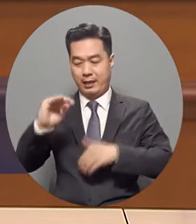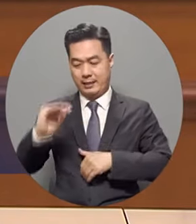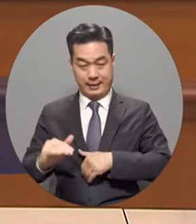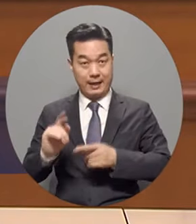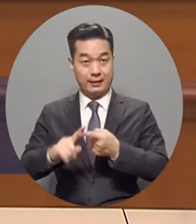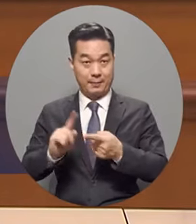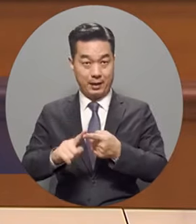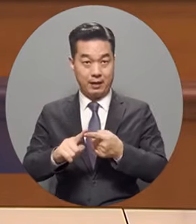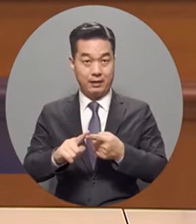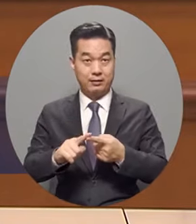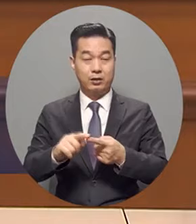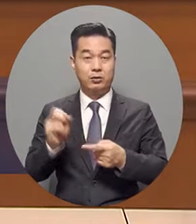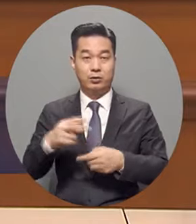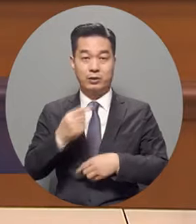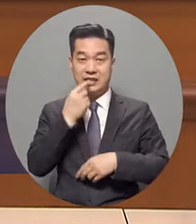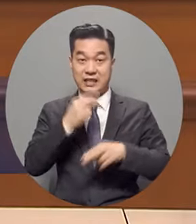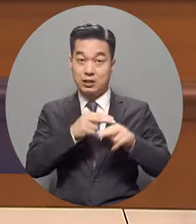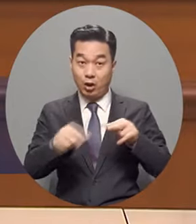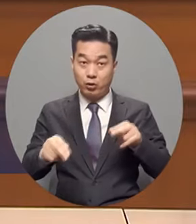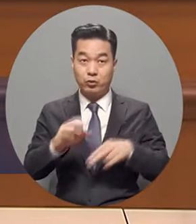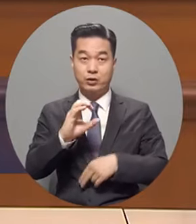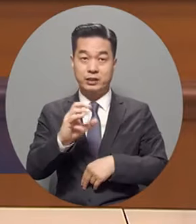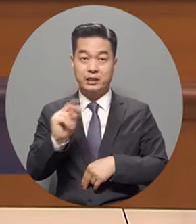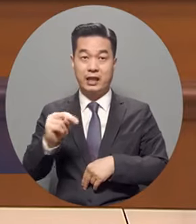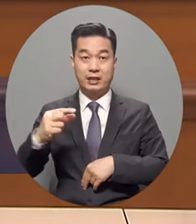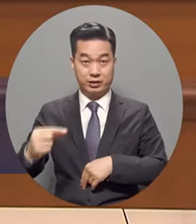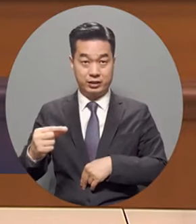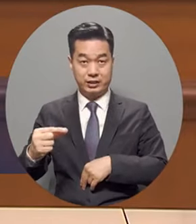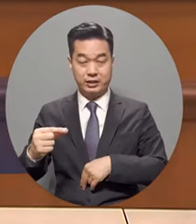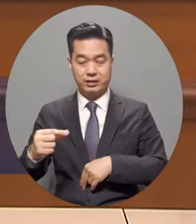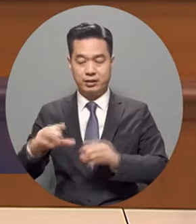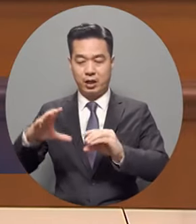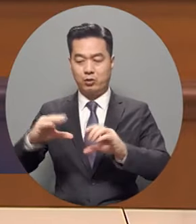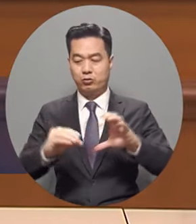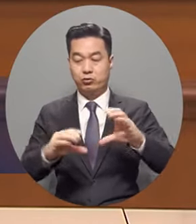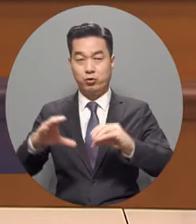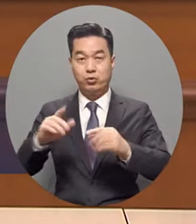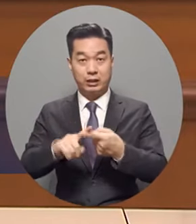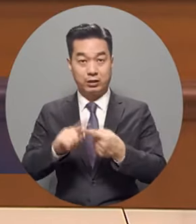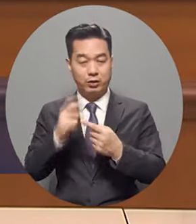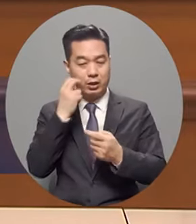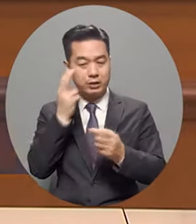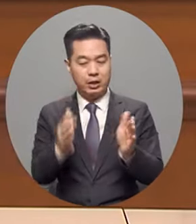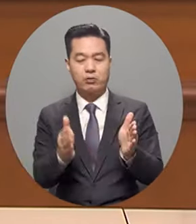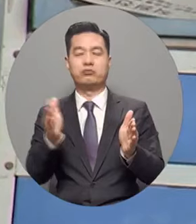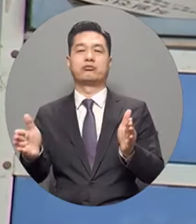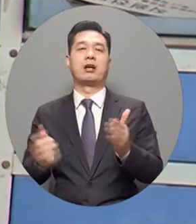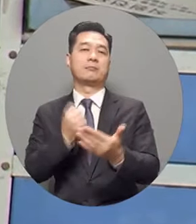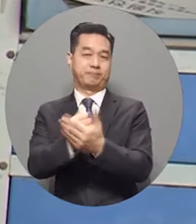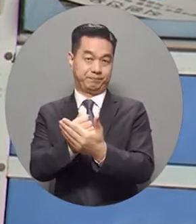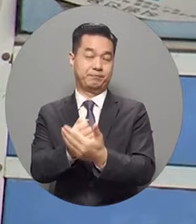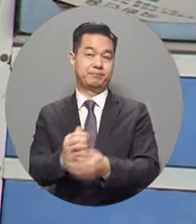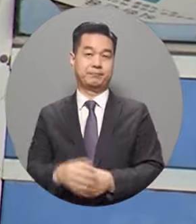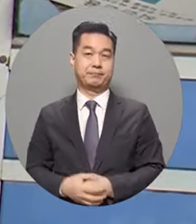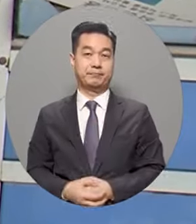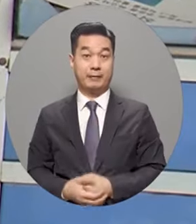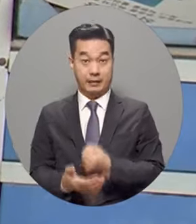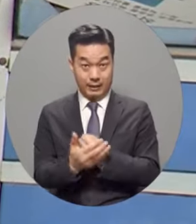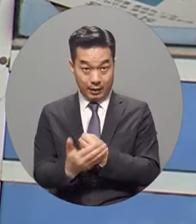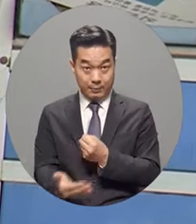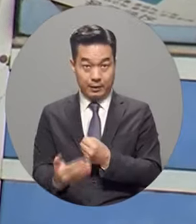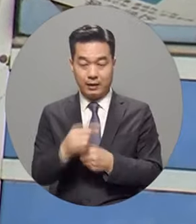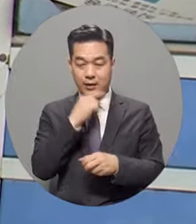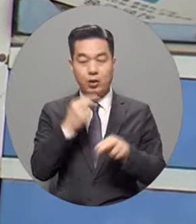CNG 유가 연동 보조금을 6월 말까지 2개월 추가 연장하겠습니다 이에 따라